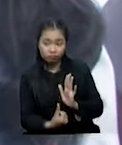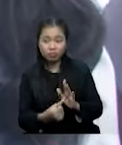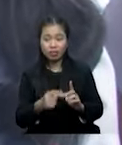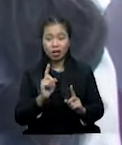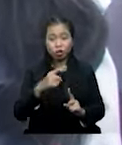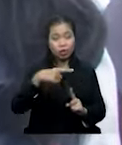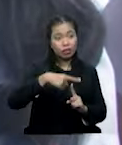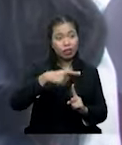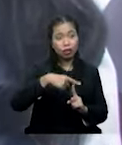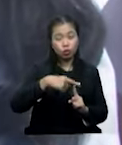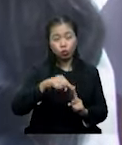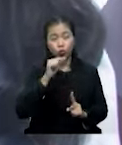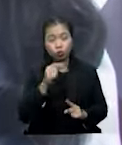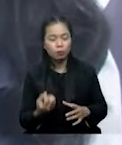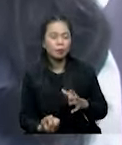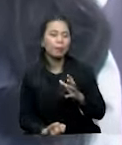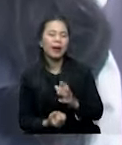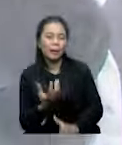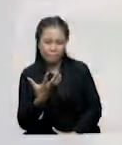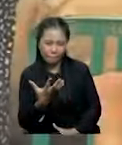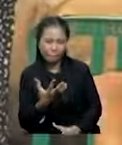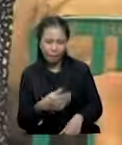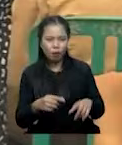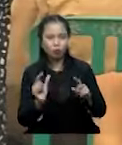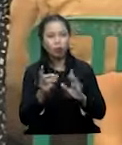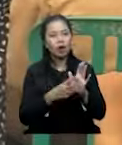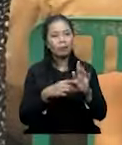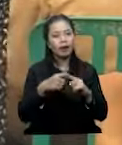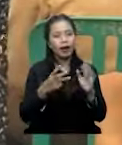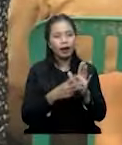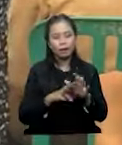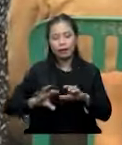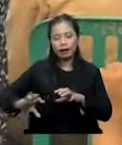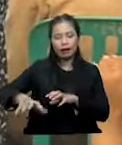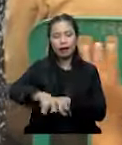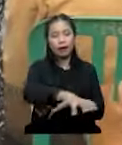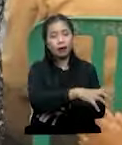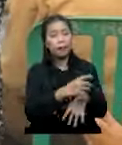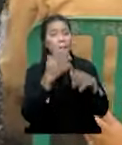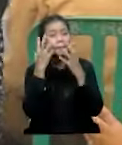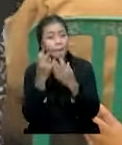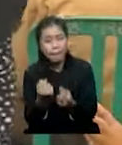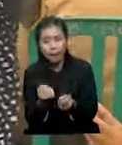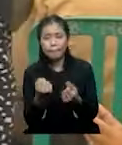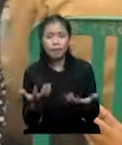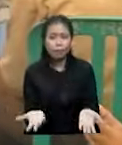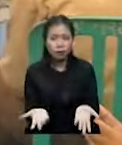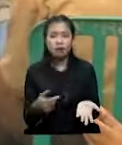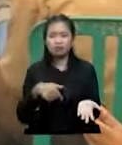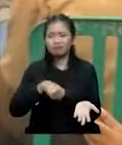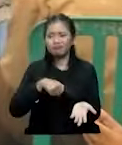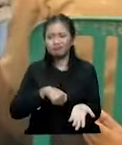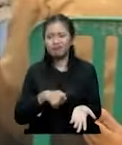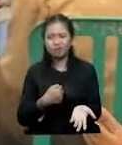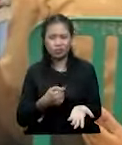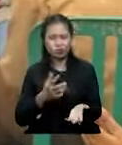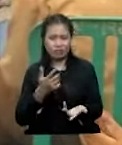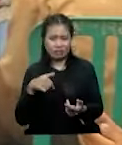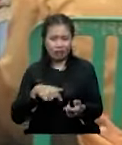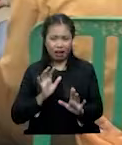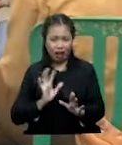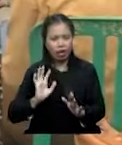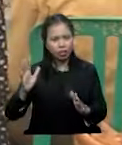untuk pengembangan UMKM di DKI Jakarta. Harapan warga sih kita terus ya, bukan saat ini aja kita mau pemilu